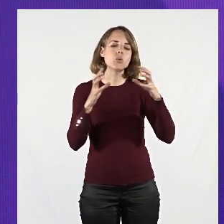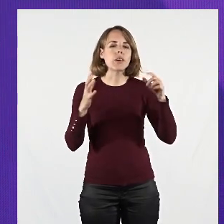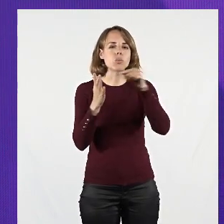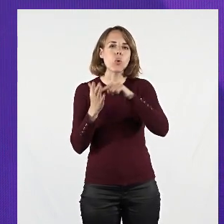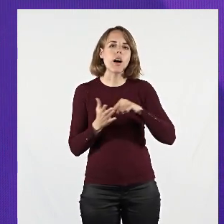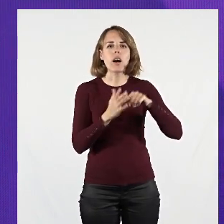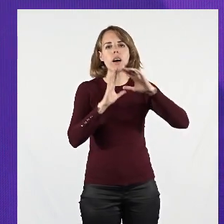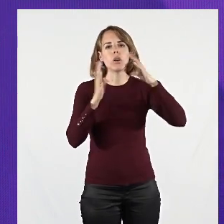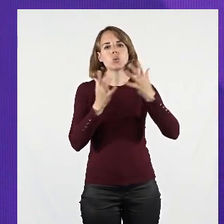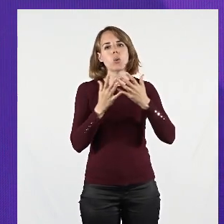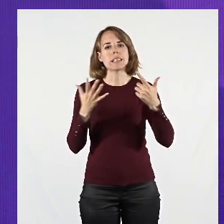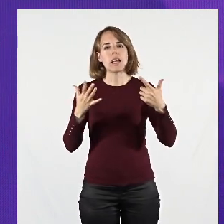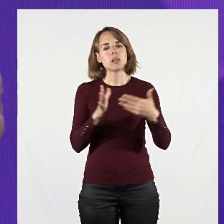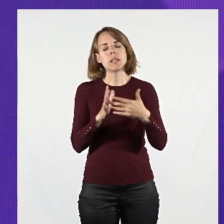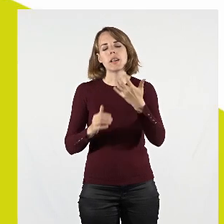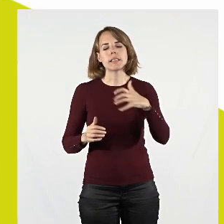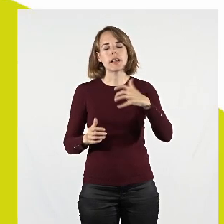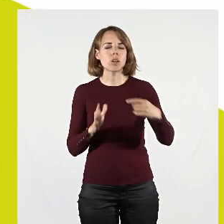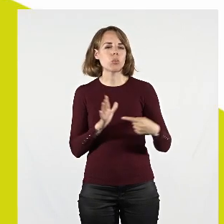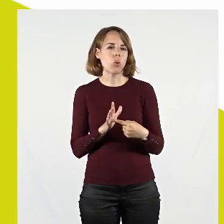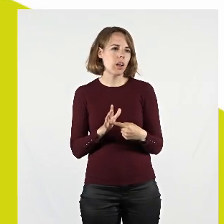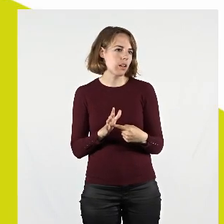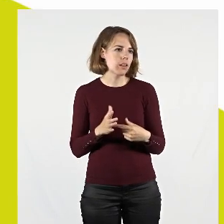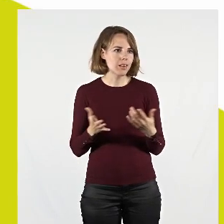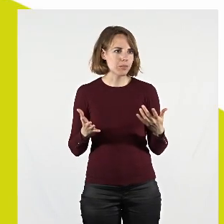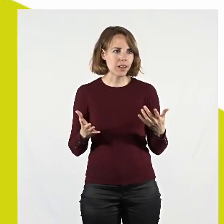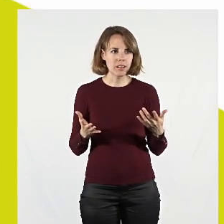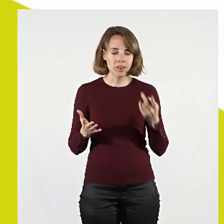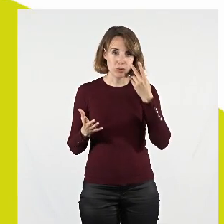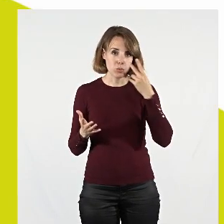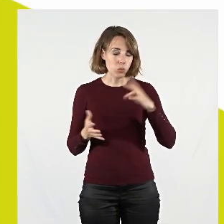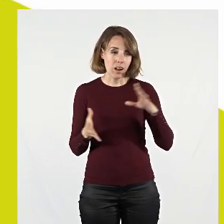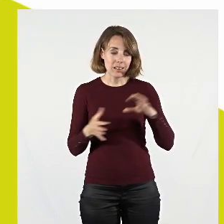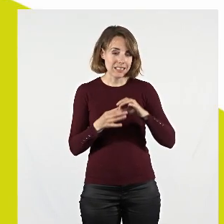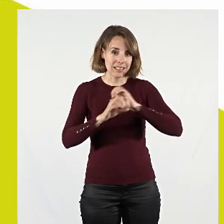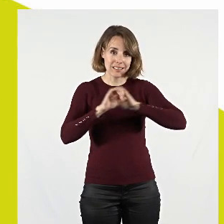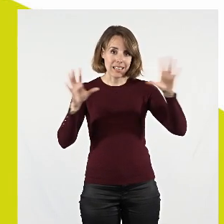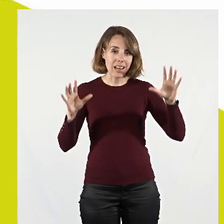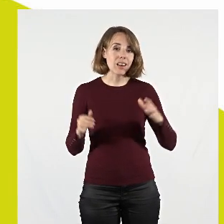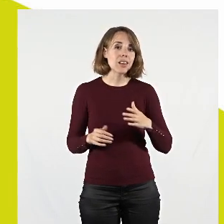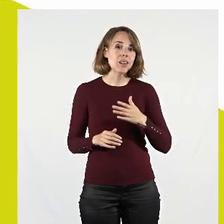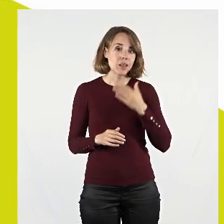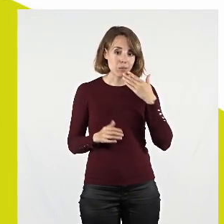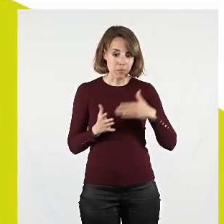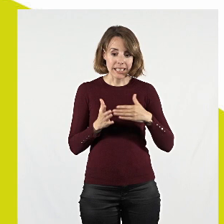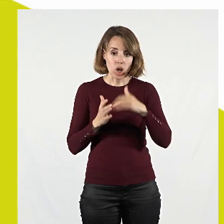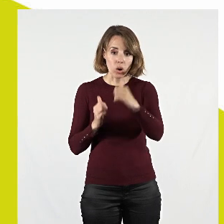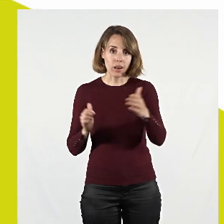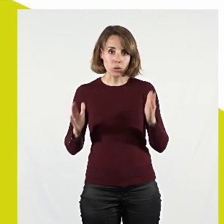7500 points, hein, mais la corrélation est très très claire. L'amélioration du taux d'encadrement améliore les conditions